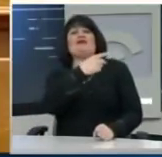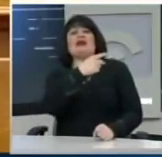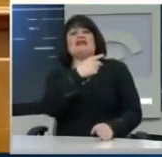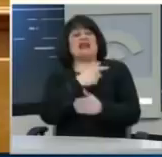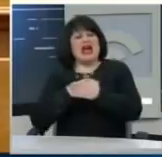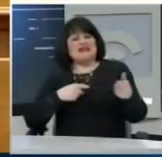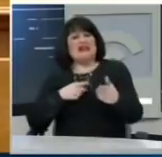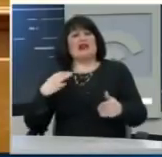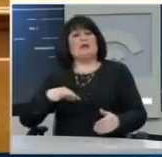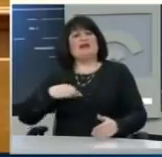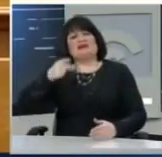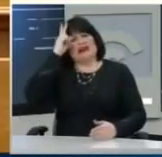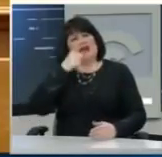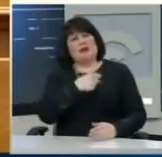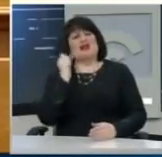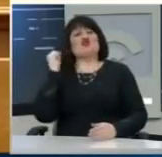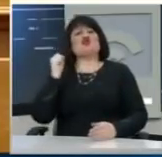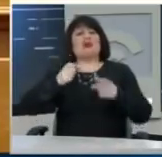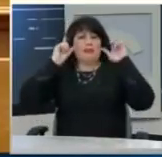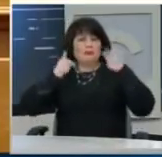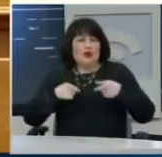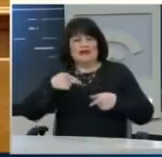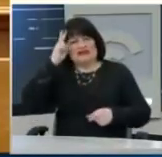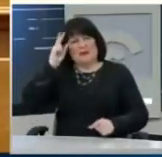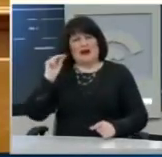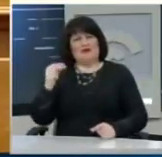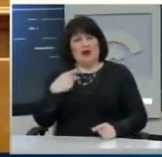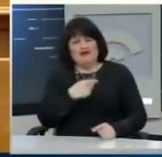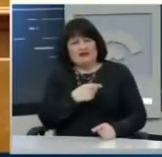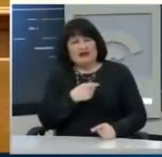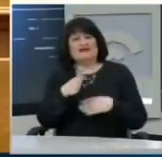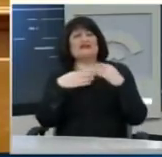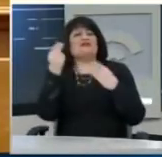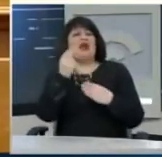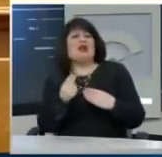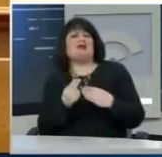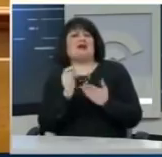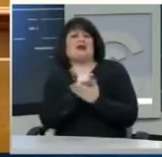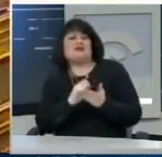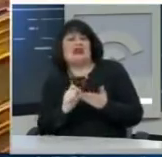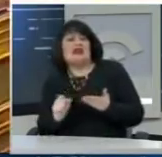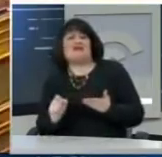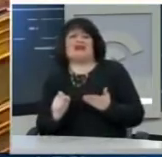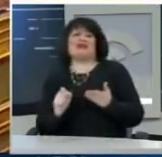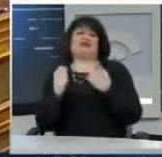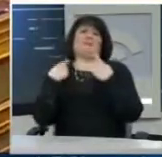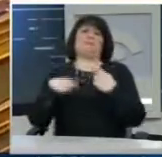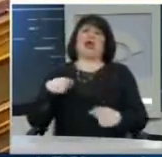αριστεράς, των πρασίνων, των σοσιαλδημοκρατών, άνθρωποι της τέχνης και των γραμμάτων,